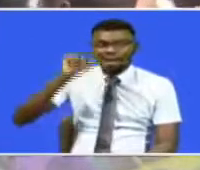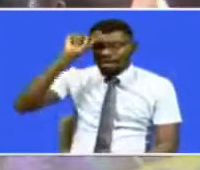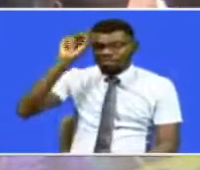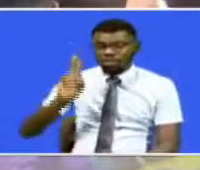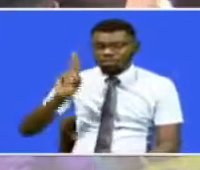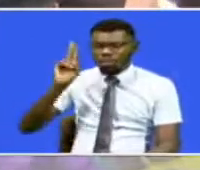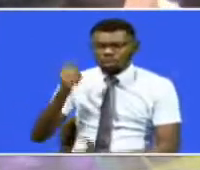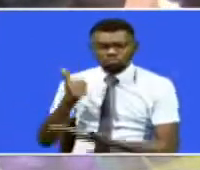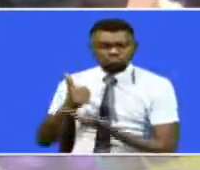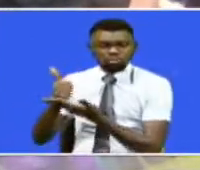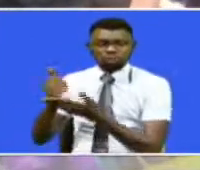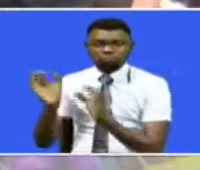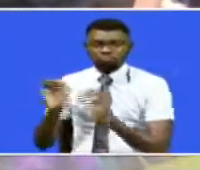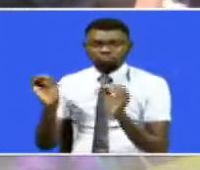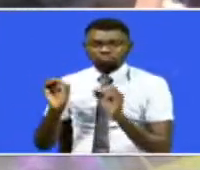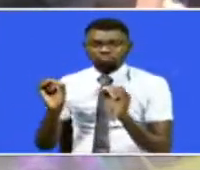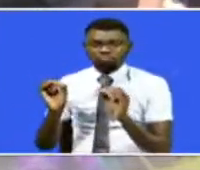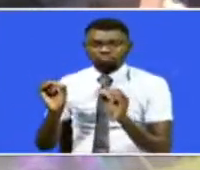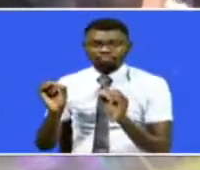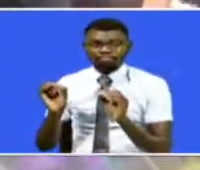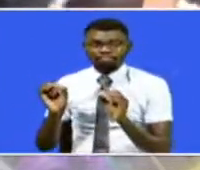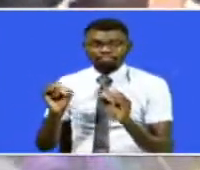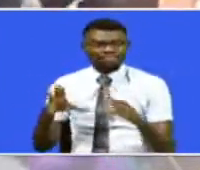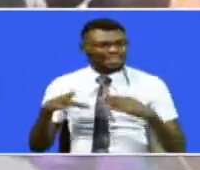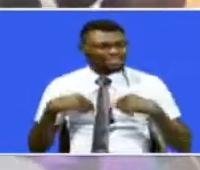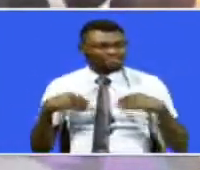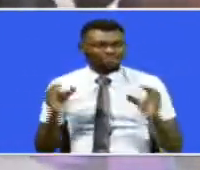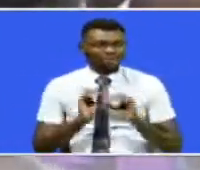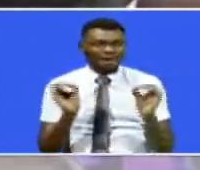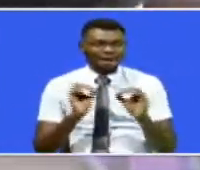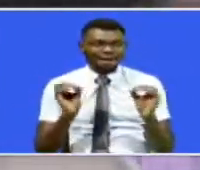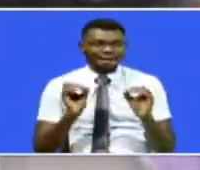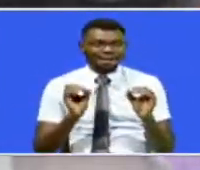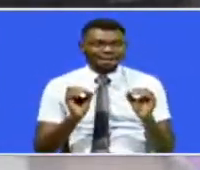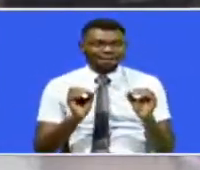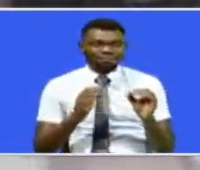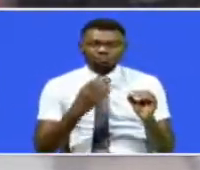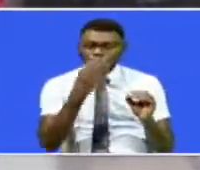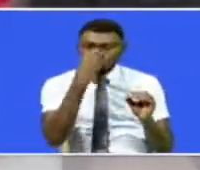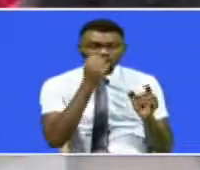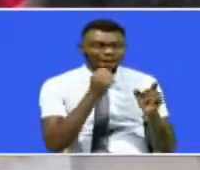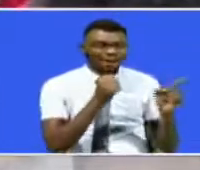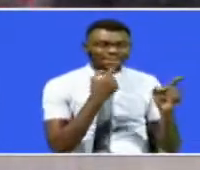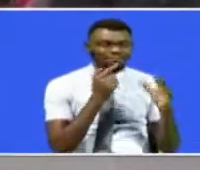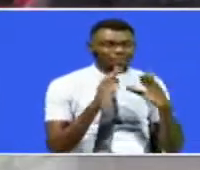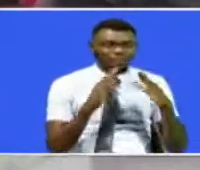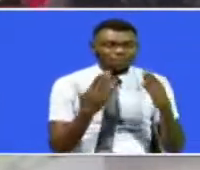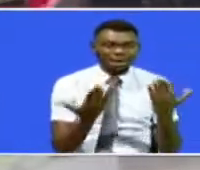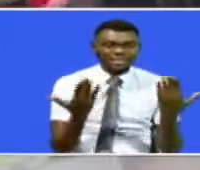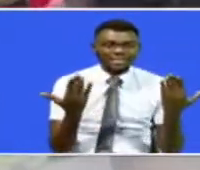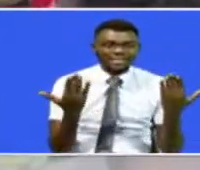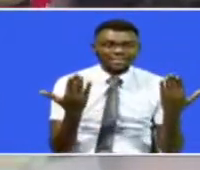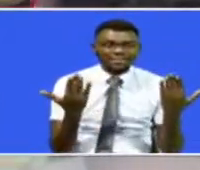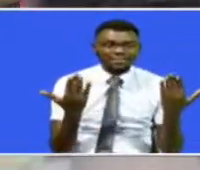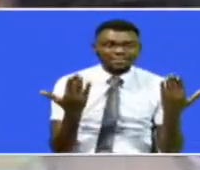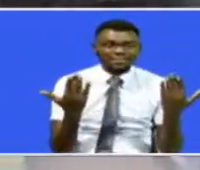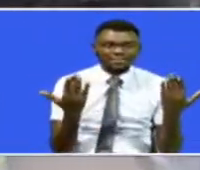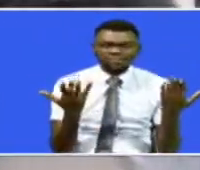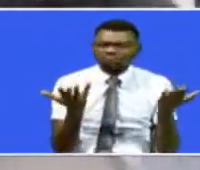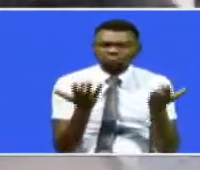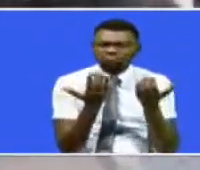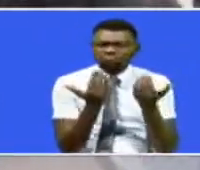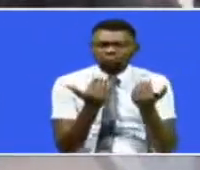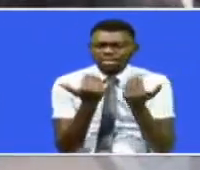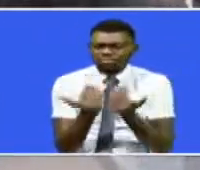Kenyatta. Hatuwezi kubali, na huyu William Ruto amesema hakuna mtoto